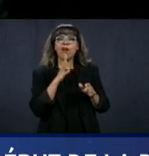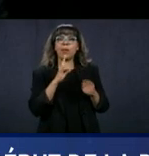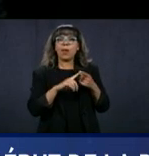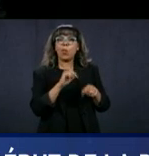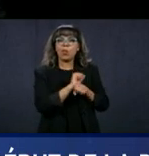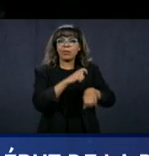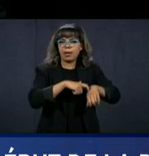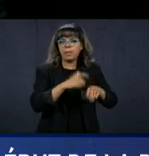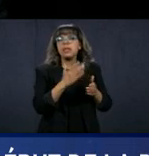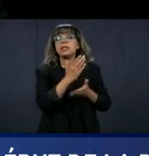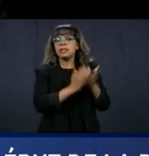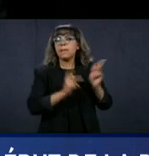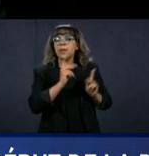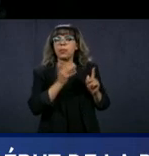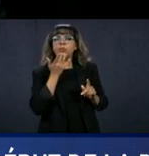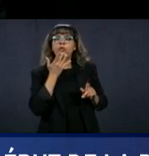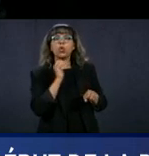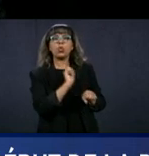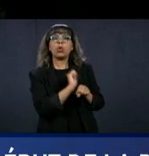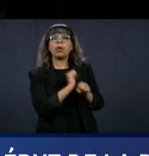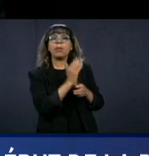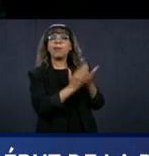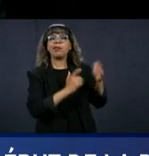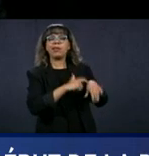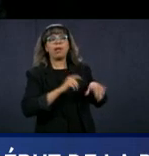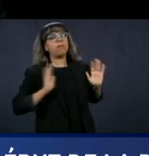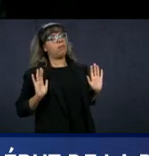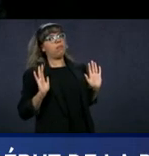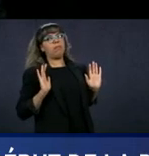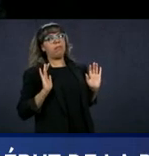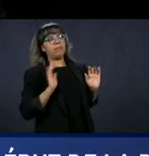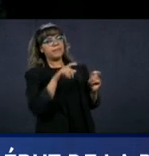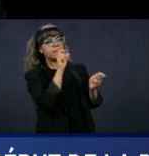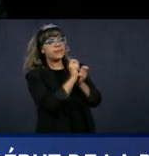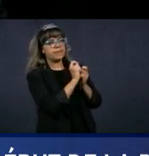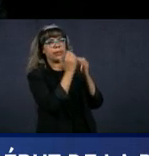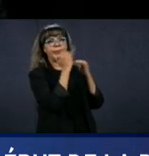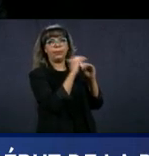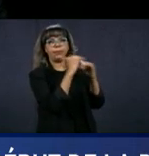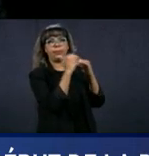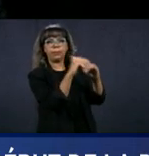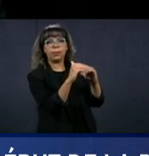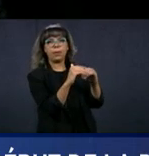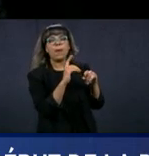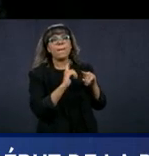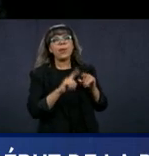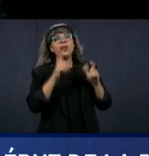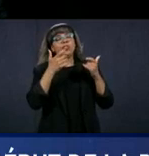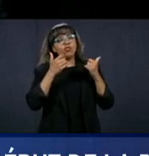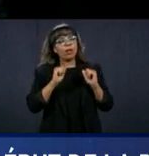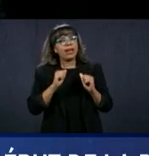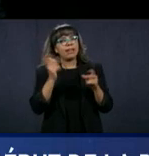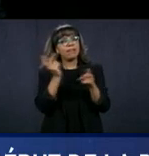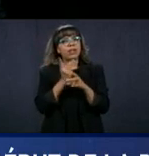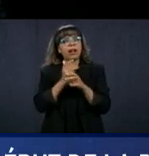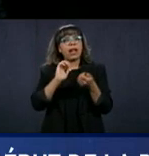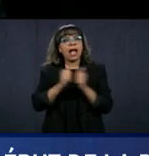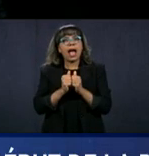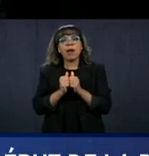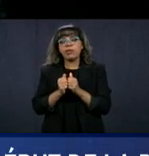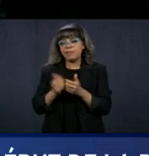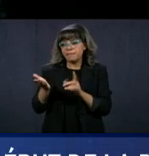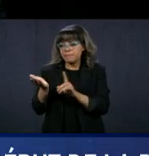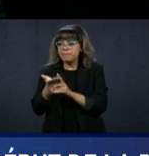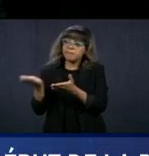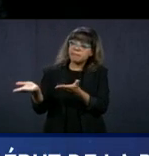sont à temps partiel. On est en train de regarder une stratégie, des incitatifs pour que les gens travaillent à temps plein pour au moins